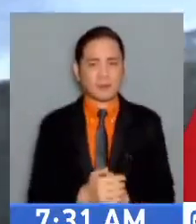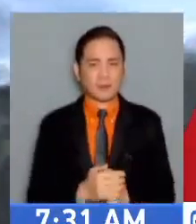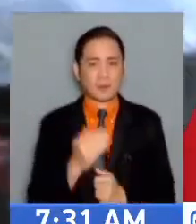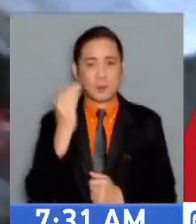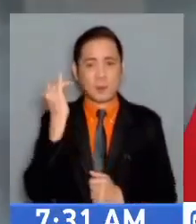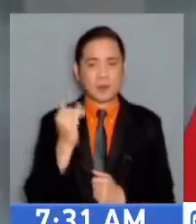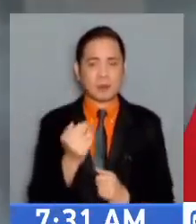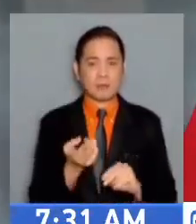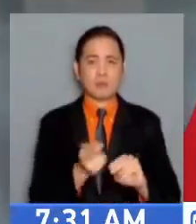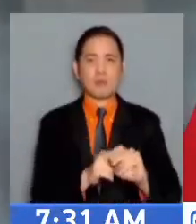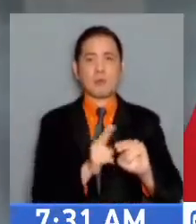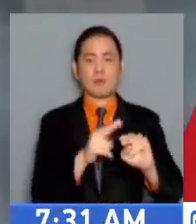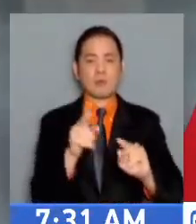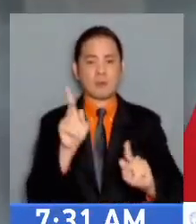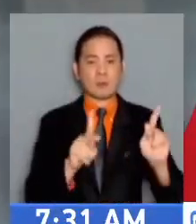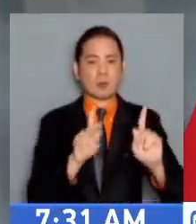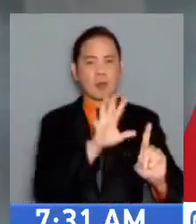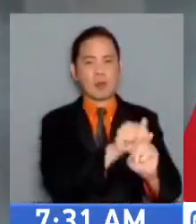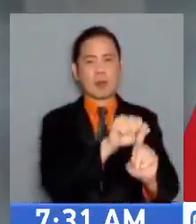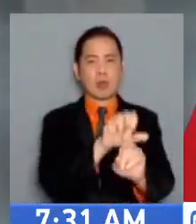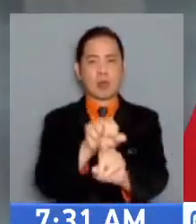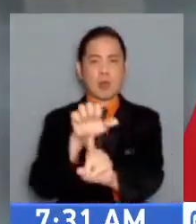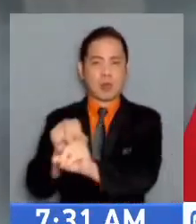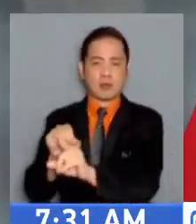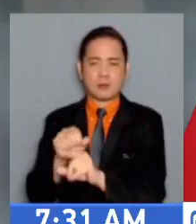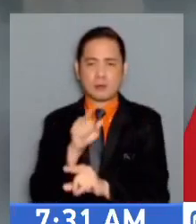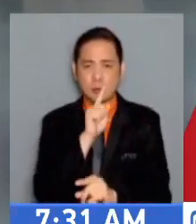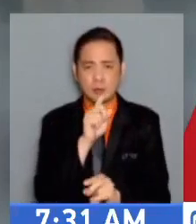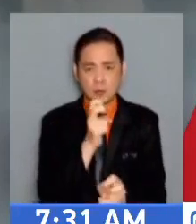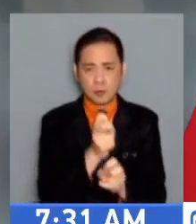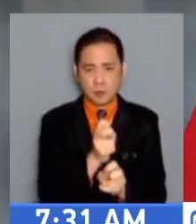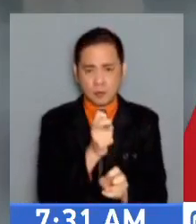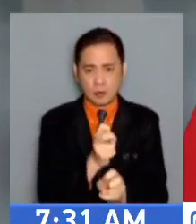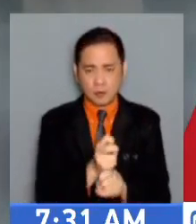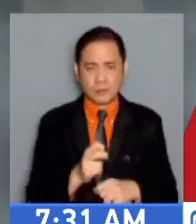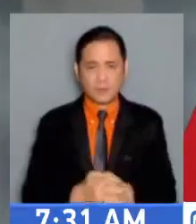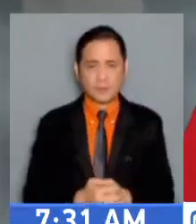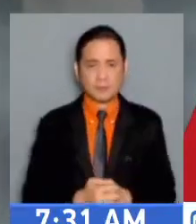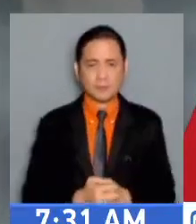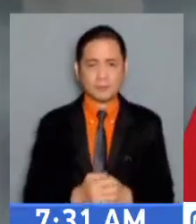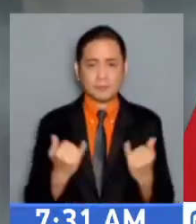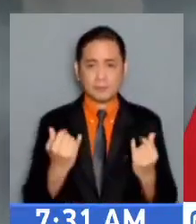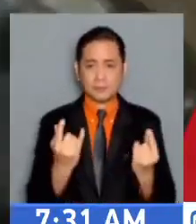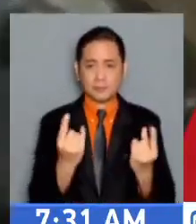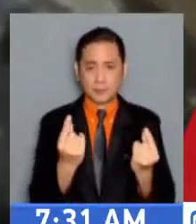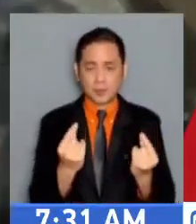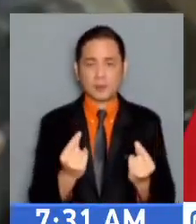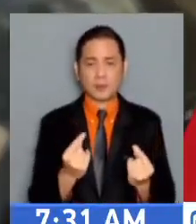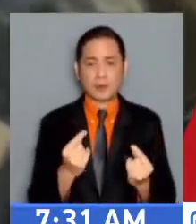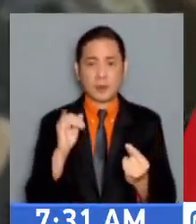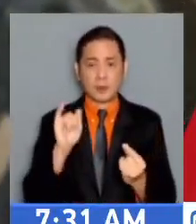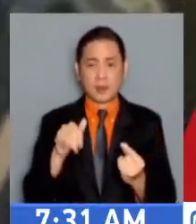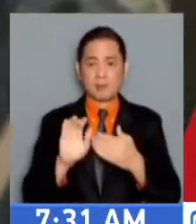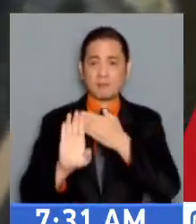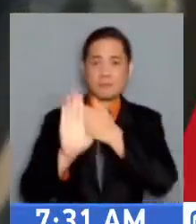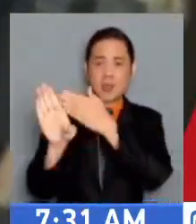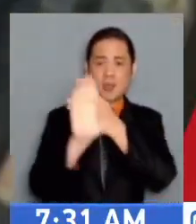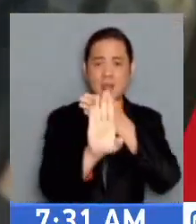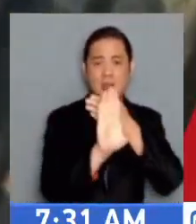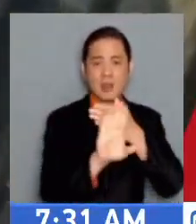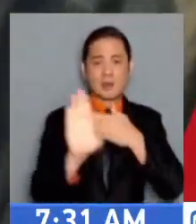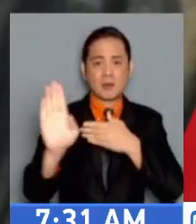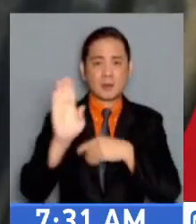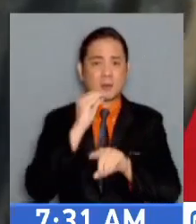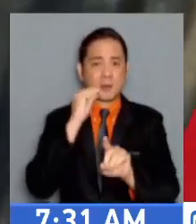mga naaaresto natin. So it's really a difficulty and what we're trying to do is to expedite the deportation of foreign nationals inside the